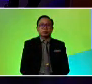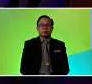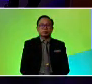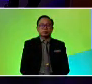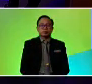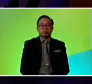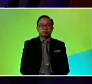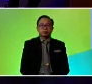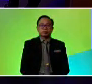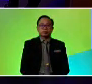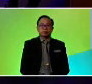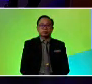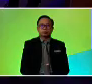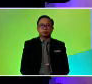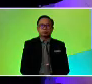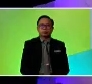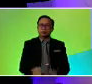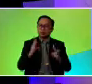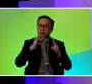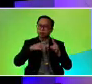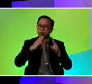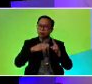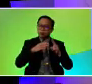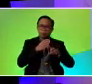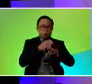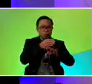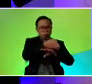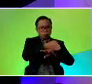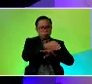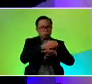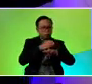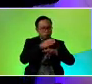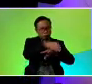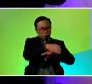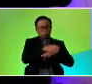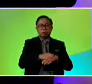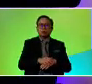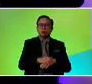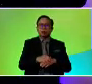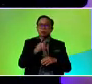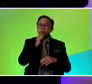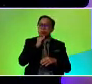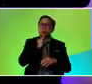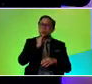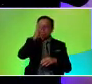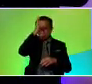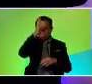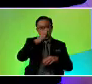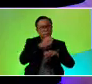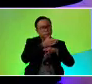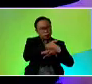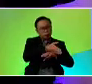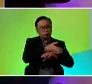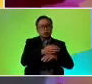oke yang kedua adalah kawin paksa Oke Di mana ibu bapak yang memaksa anak-anak mereka oke